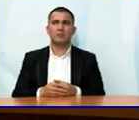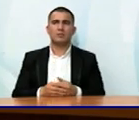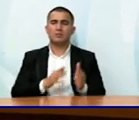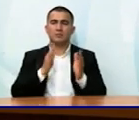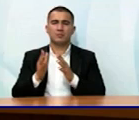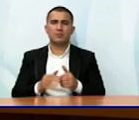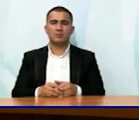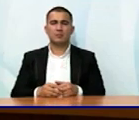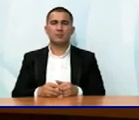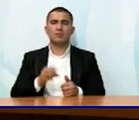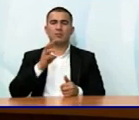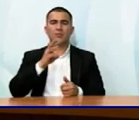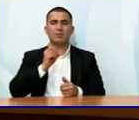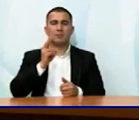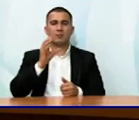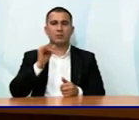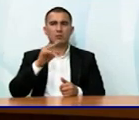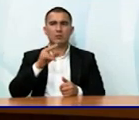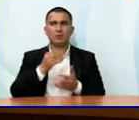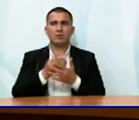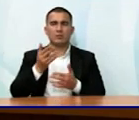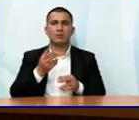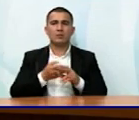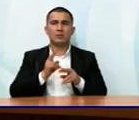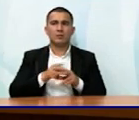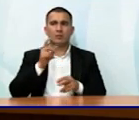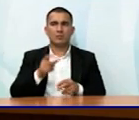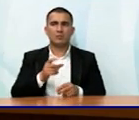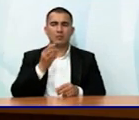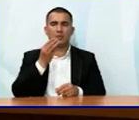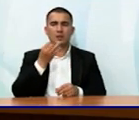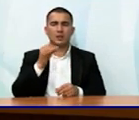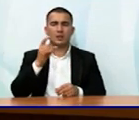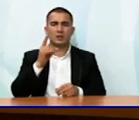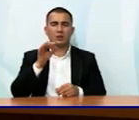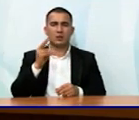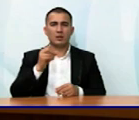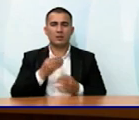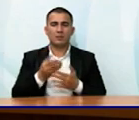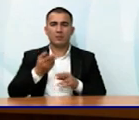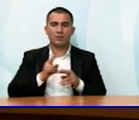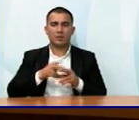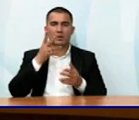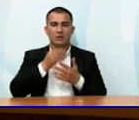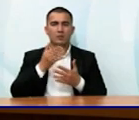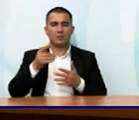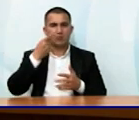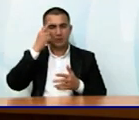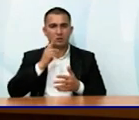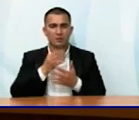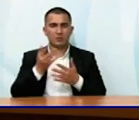Keyin siz Maqsud Shayxzodaning ijodi bilan tanishgansiz. Maqsud Shayxzoda asli Ozarbayjonda tug'ilgan